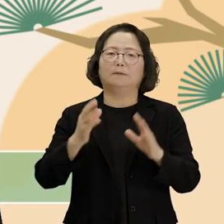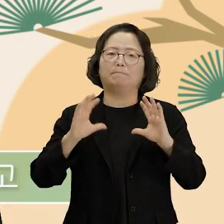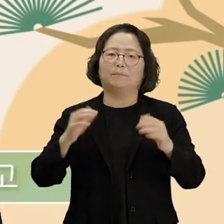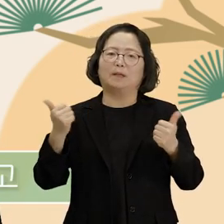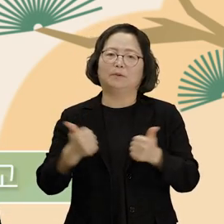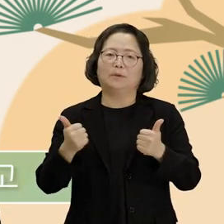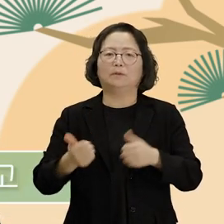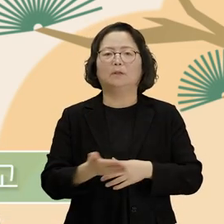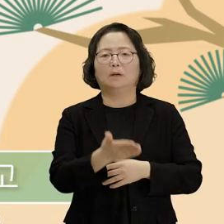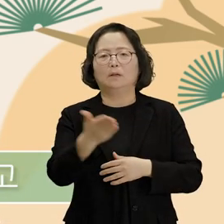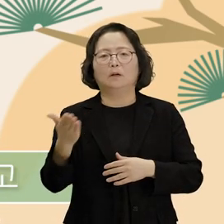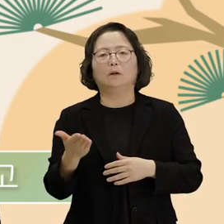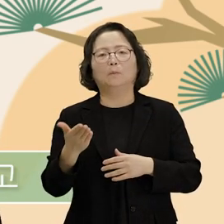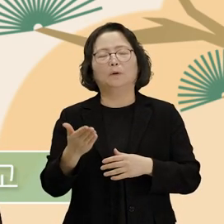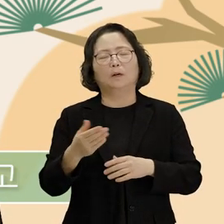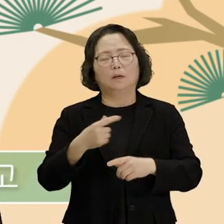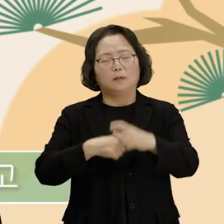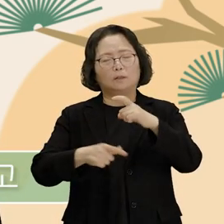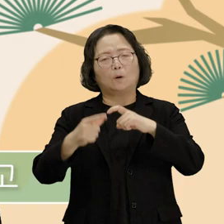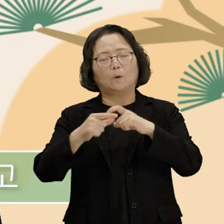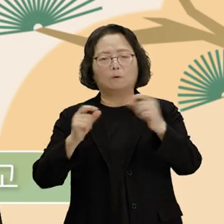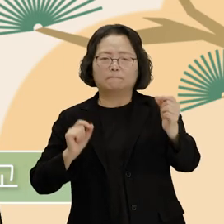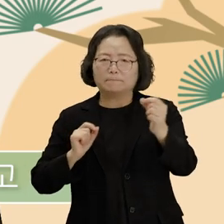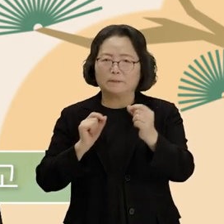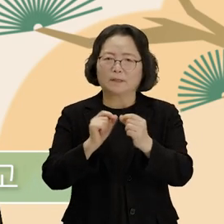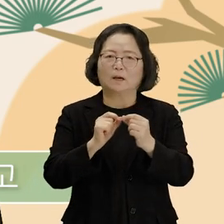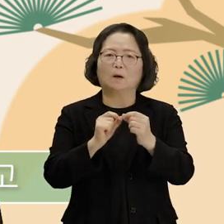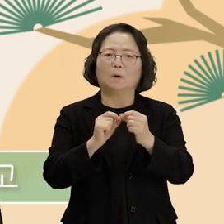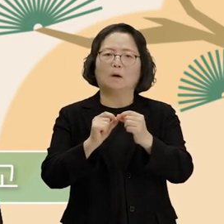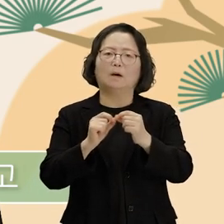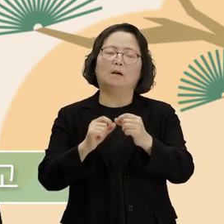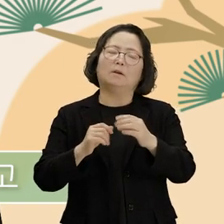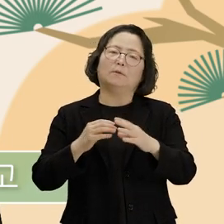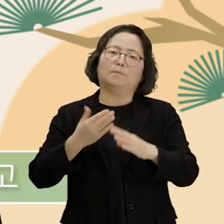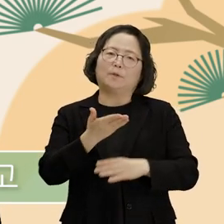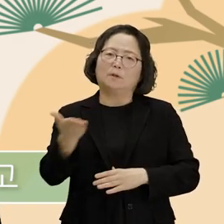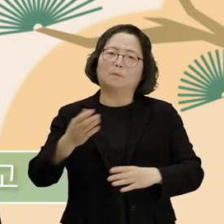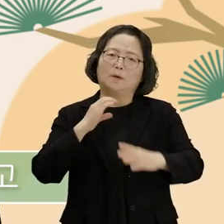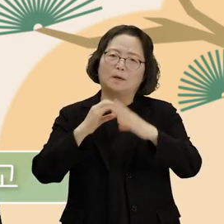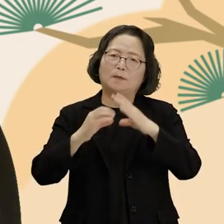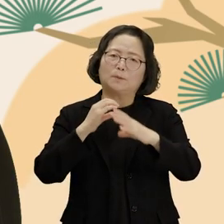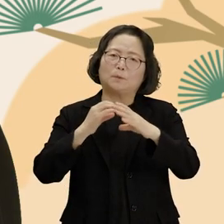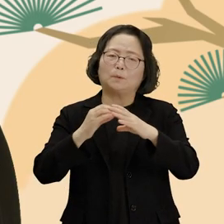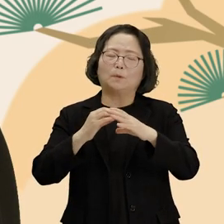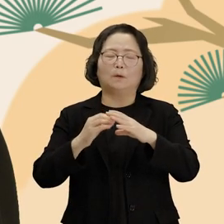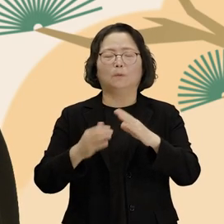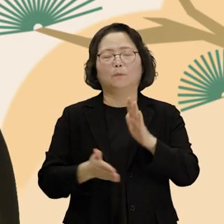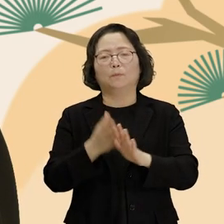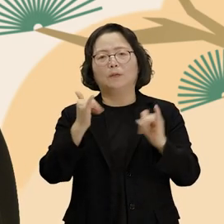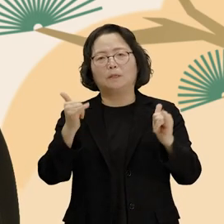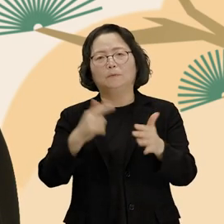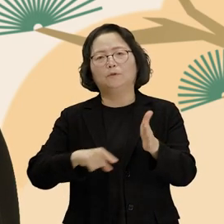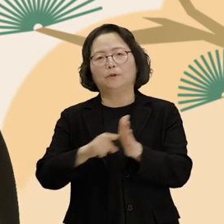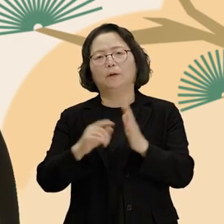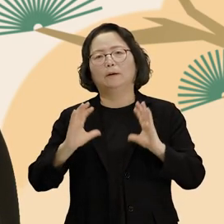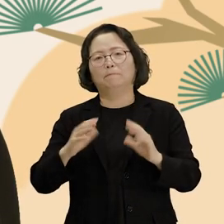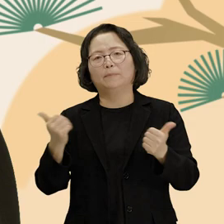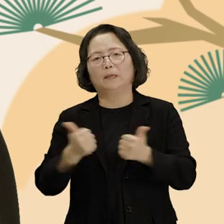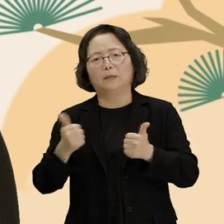의회는 시민분들께 더욱 다가가 주민과 소통하고 시민을 위한